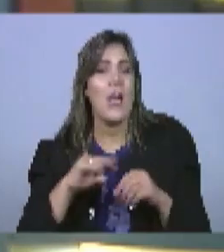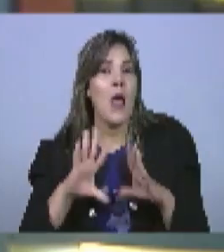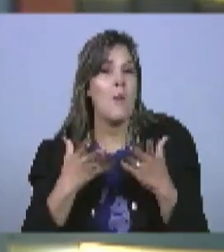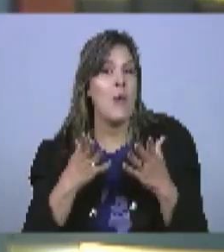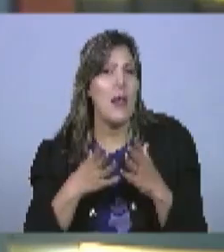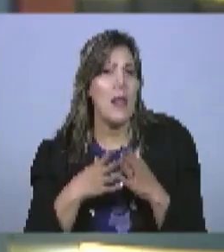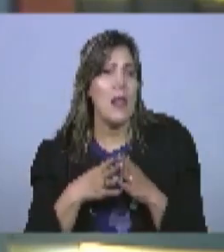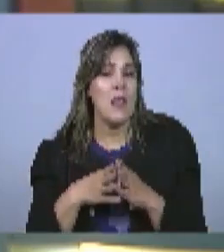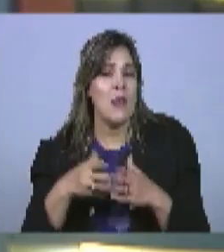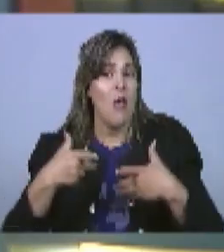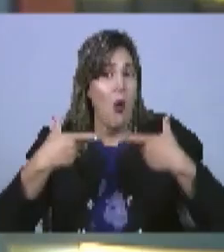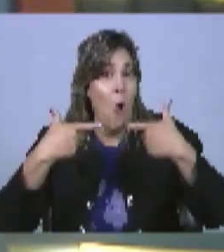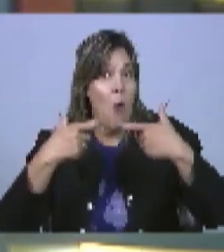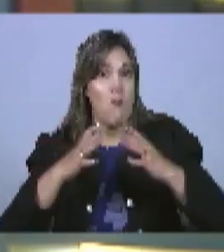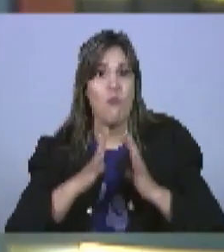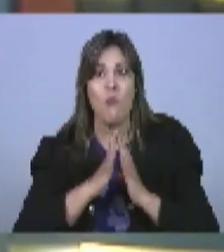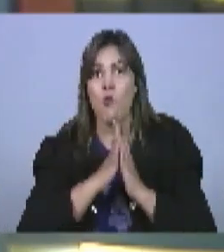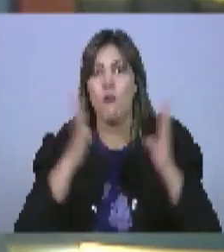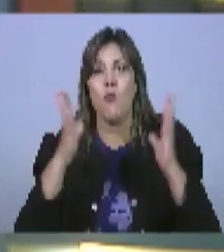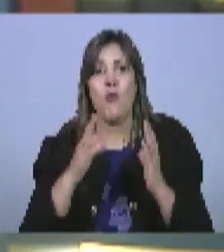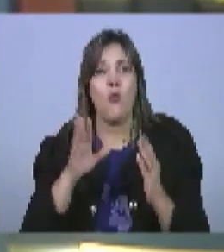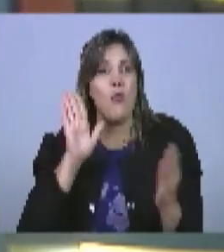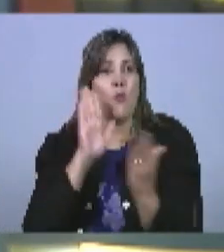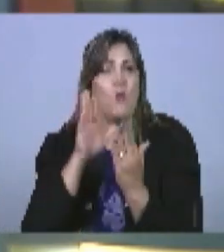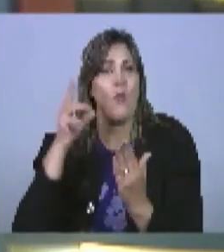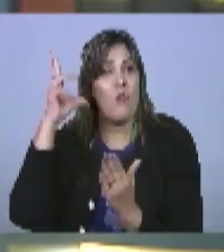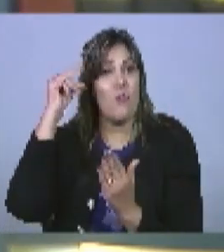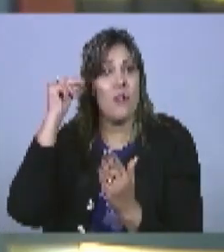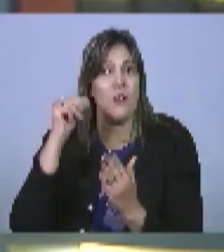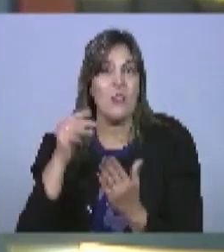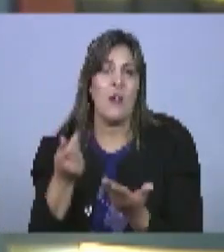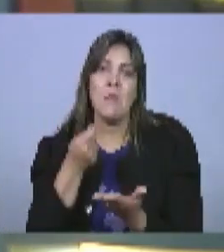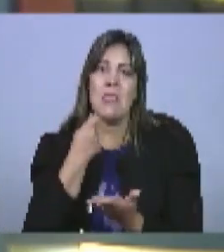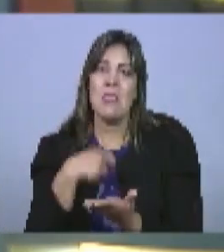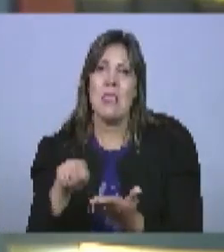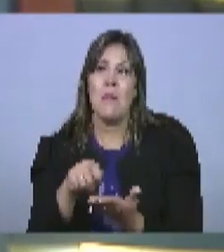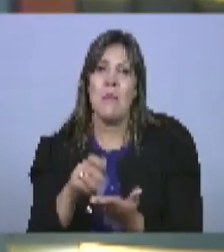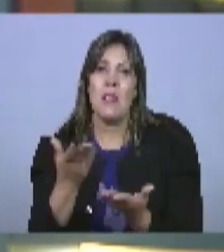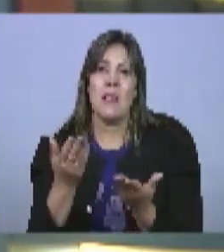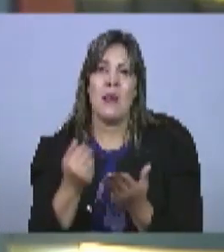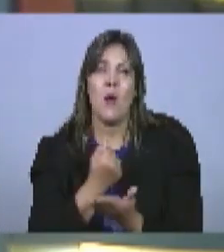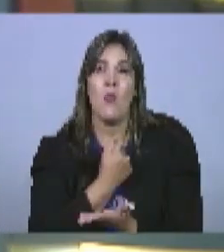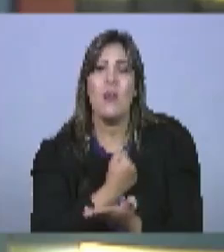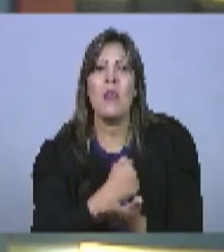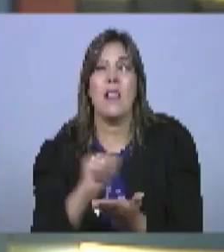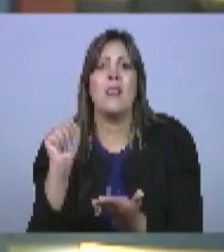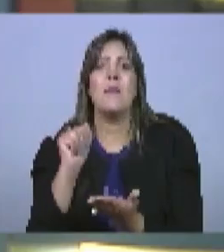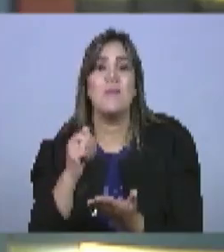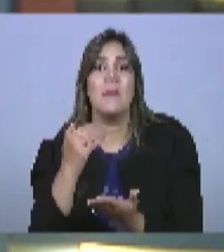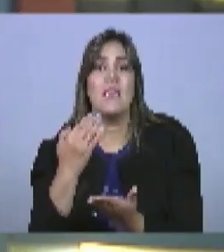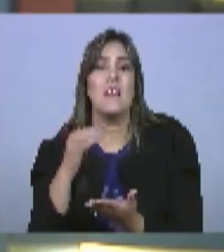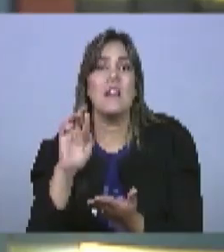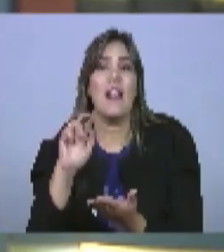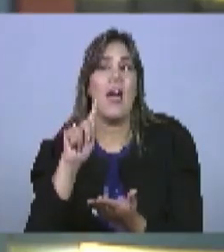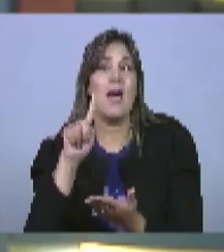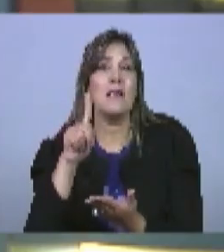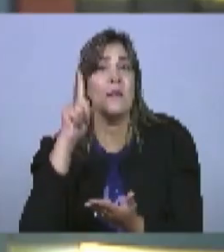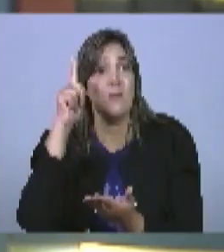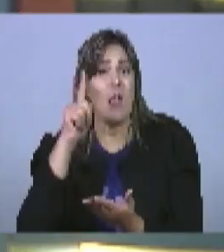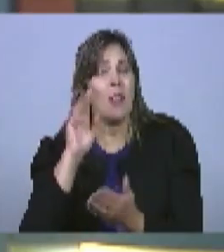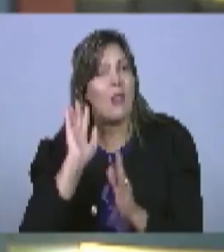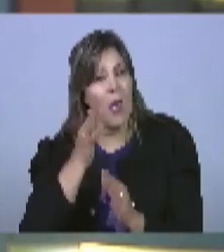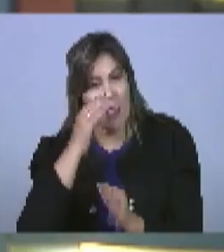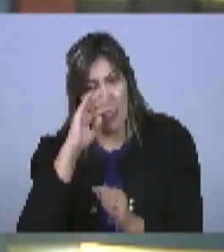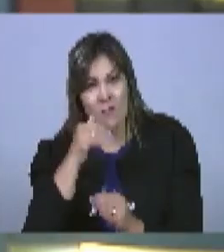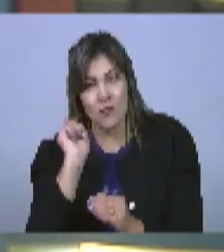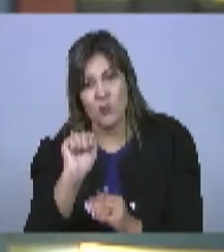ضخمه في مواجهه اسرائيل قد يكون الثمن فادحا وهو تدمير حزب الله ذاته صحيح